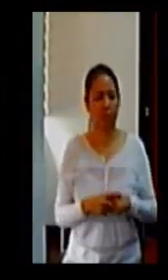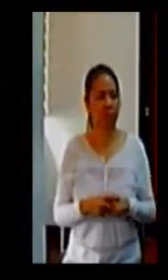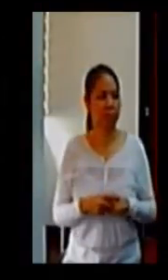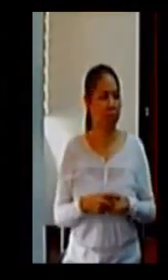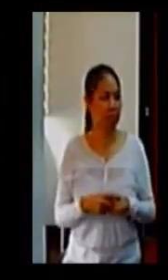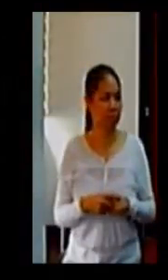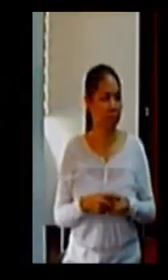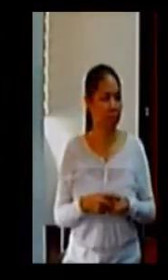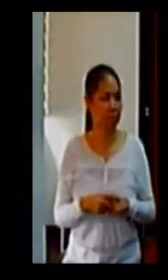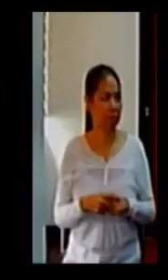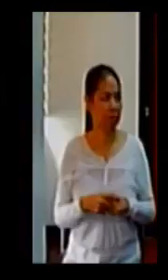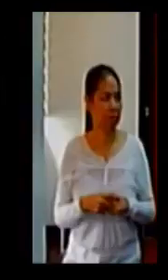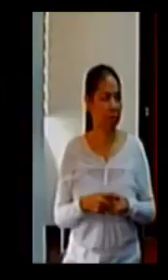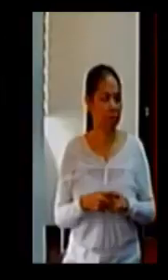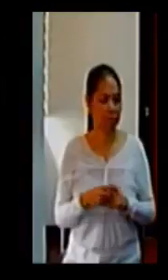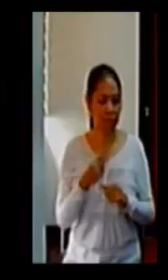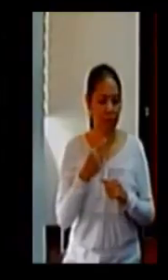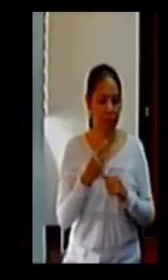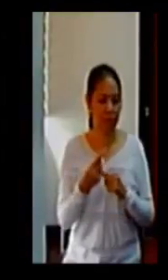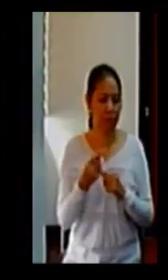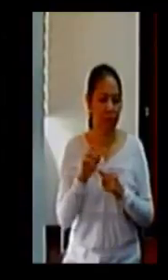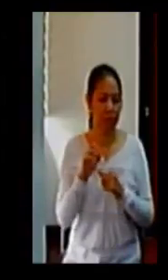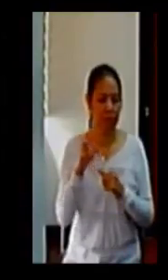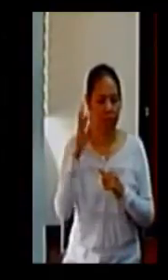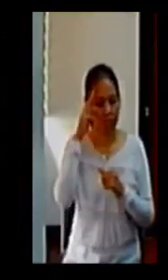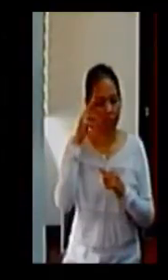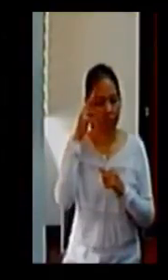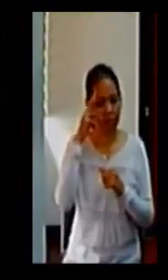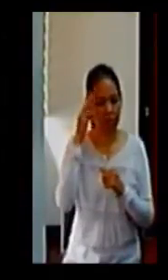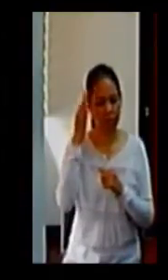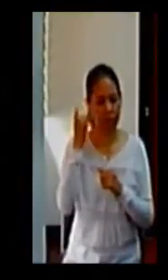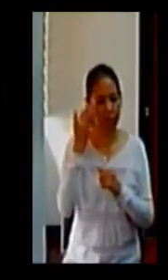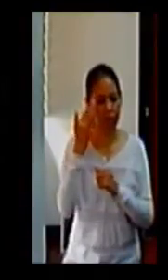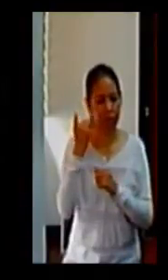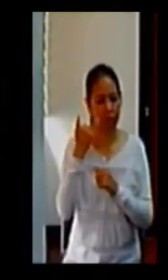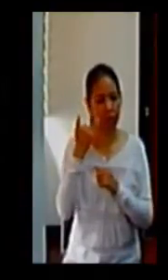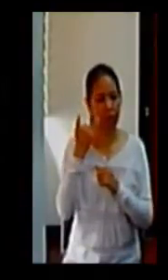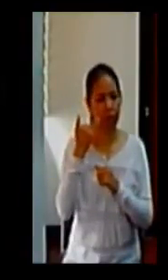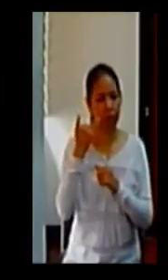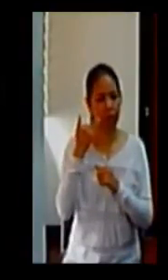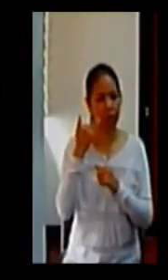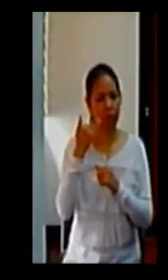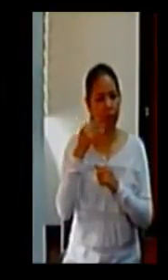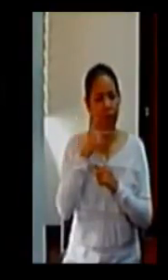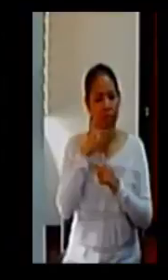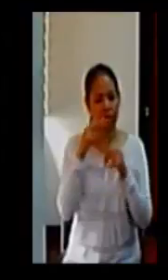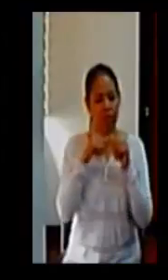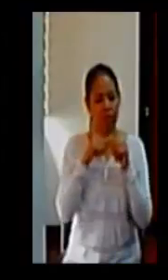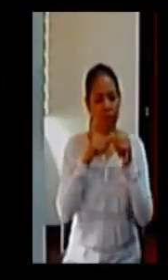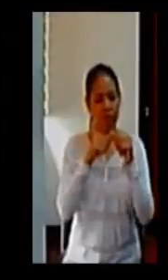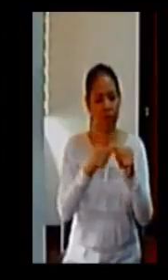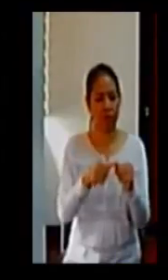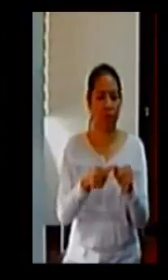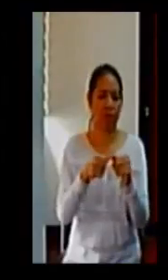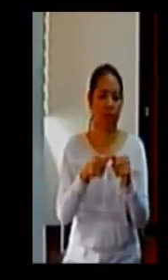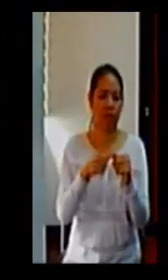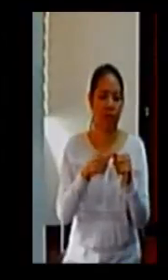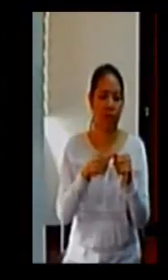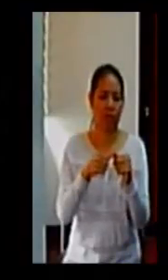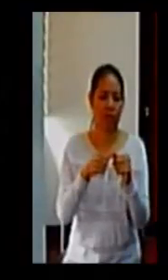Isa rin, sabi niya kanina, isa rin sa dahilan kung bakit din na hindi tinutuloy yung pagsasaka sa